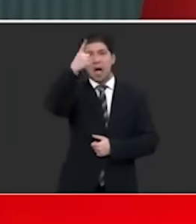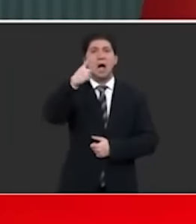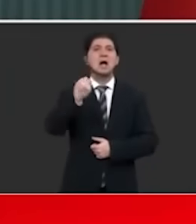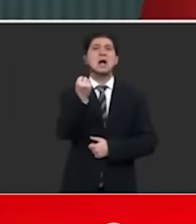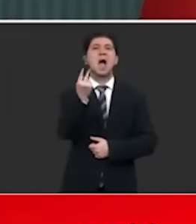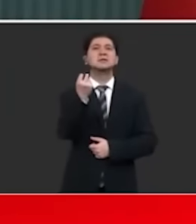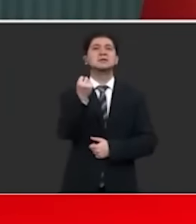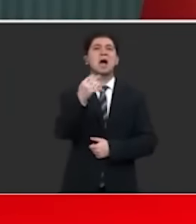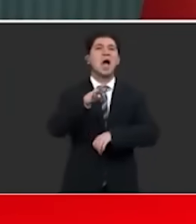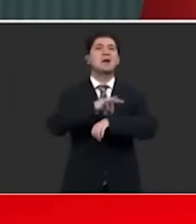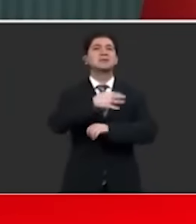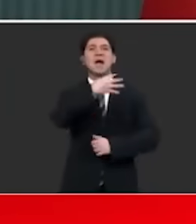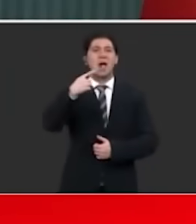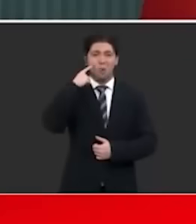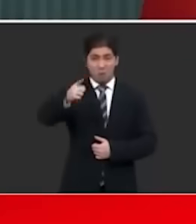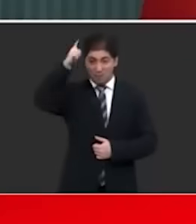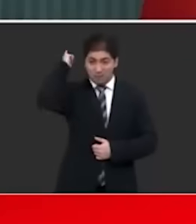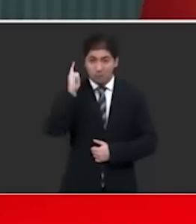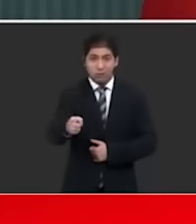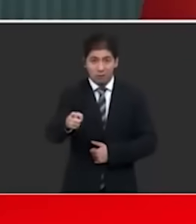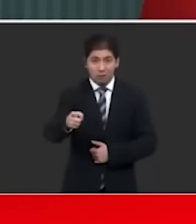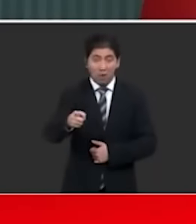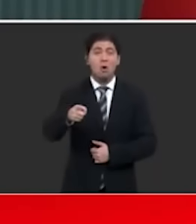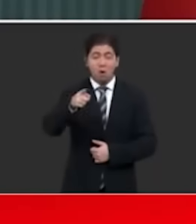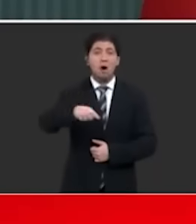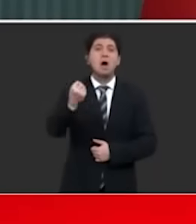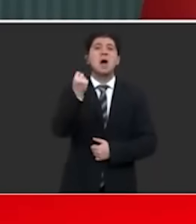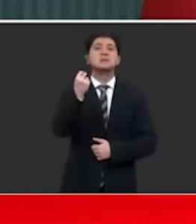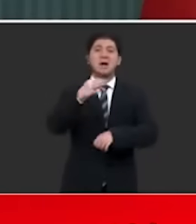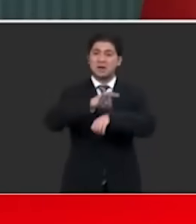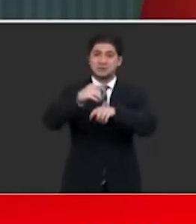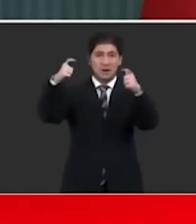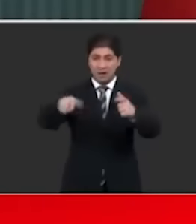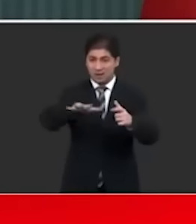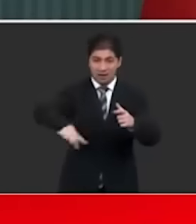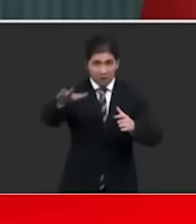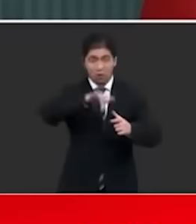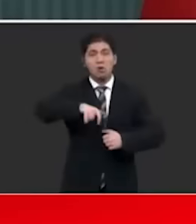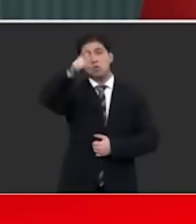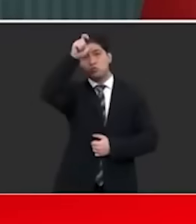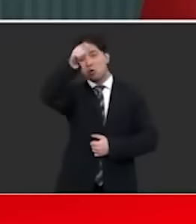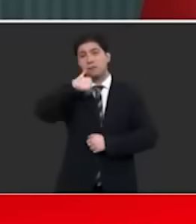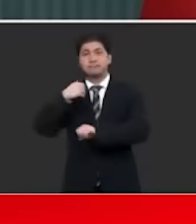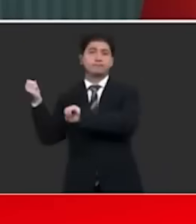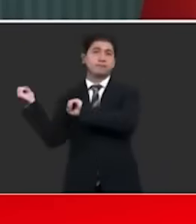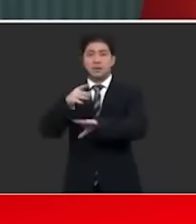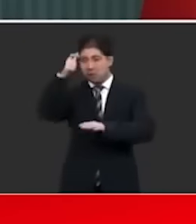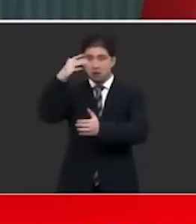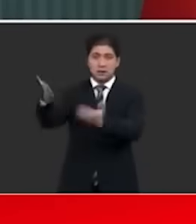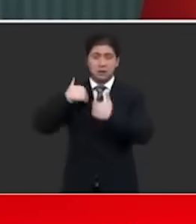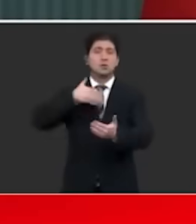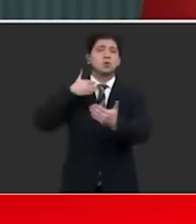hastanesinin vurulması akabinde buradaki kanser hastalarının ülkemize sevkiyle ilgili